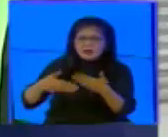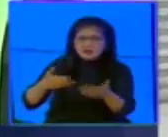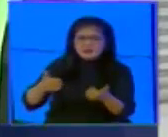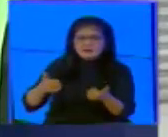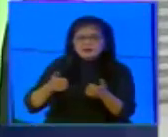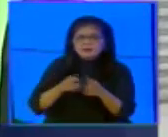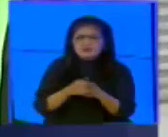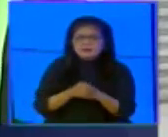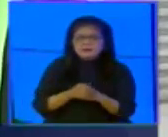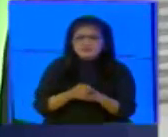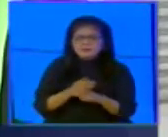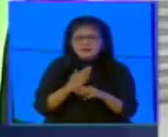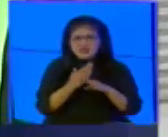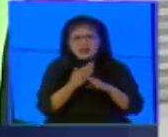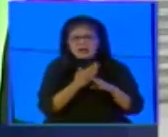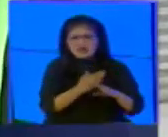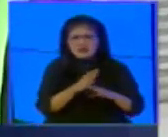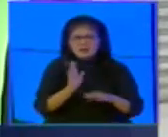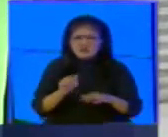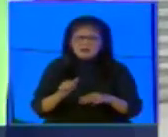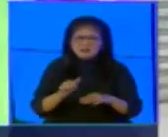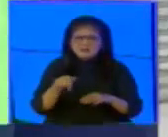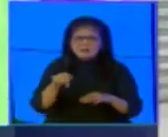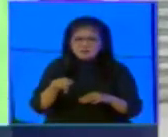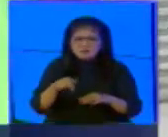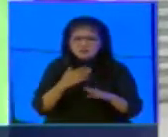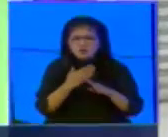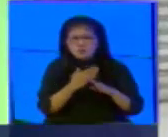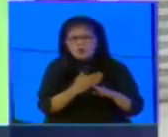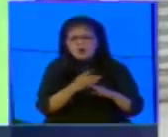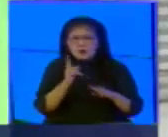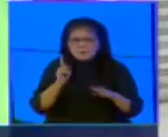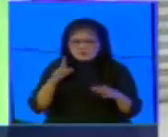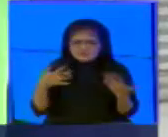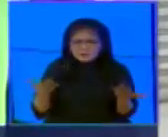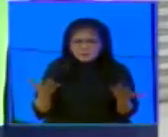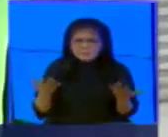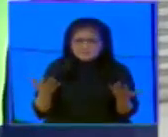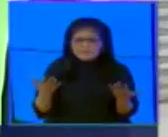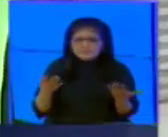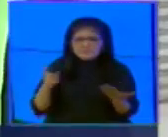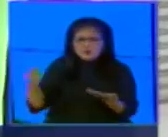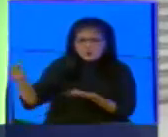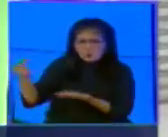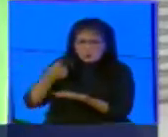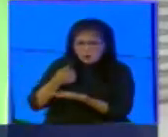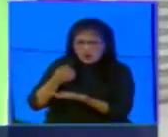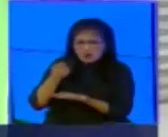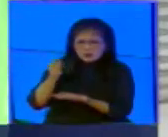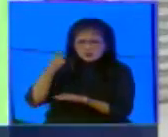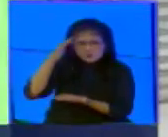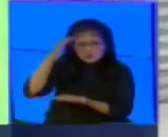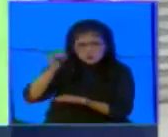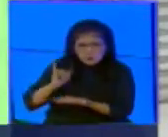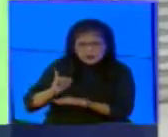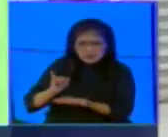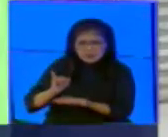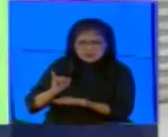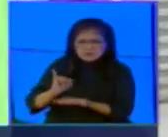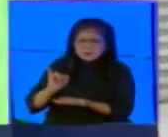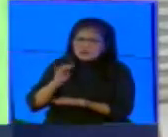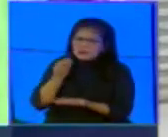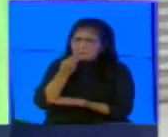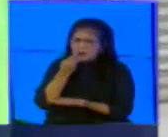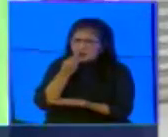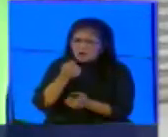Nggak dilarang lagi. Soalnya kalau dilarang, mau dapat orderan aja susah. Kayak GoFood aja, satu